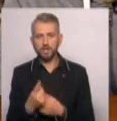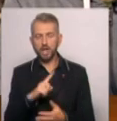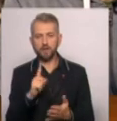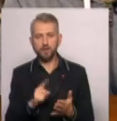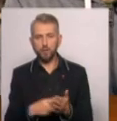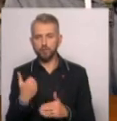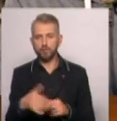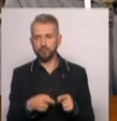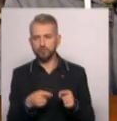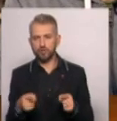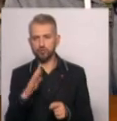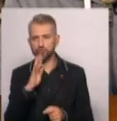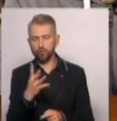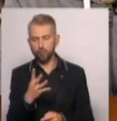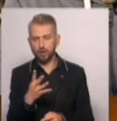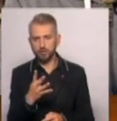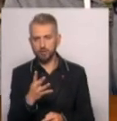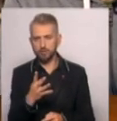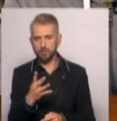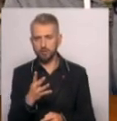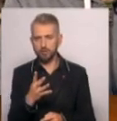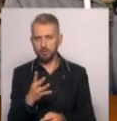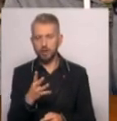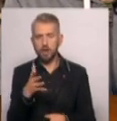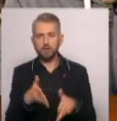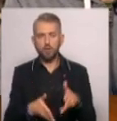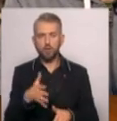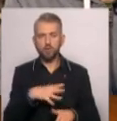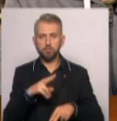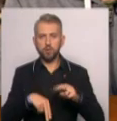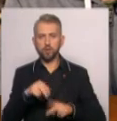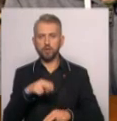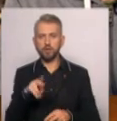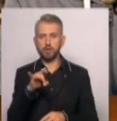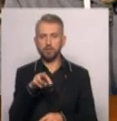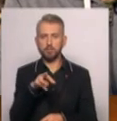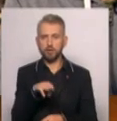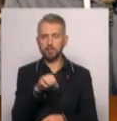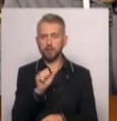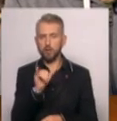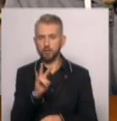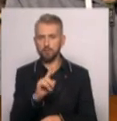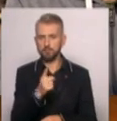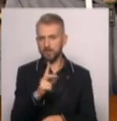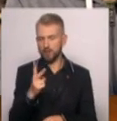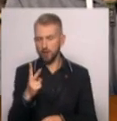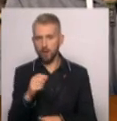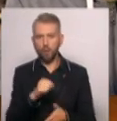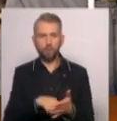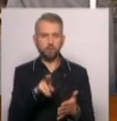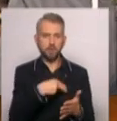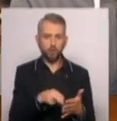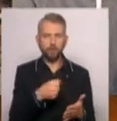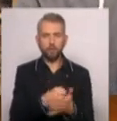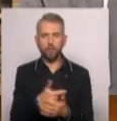уже в течение 4 лет на Оболоне был построен Дримтаун 1 и 2. От Петровки до